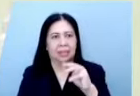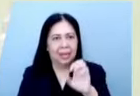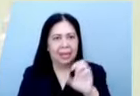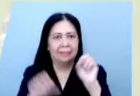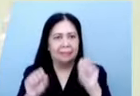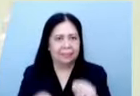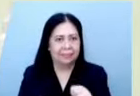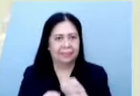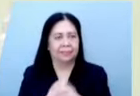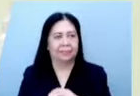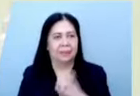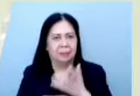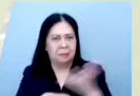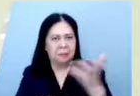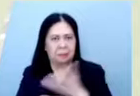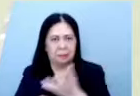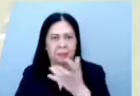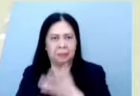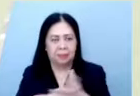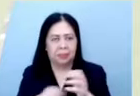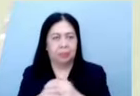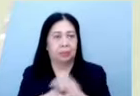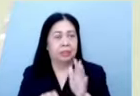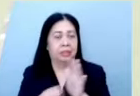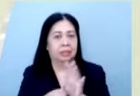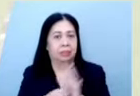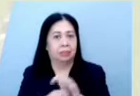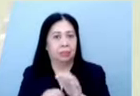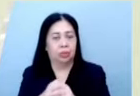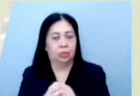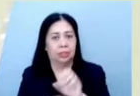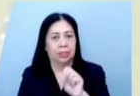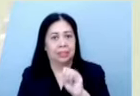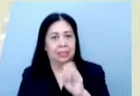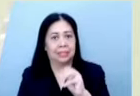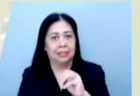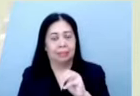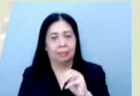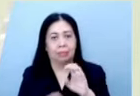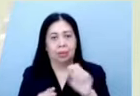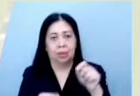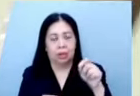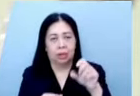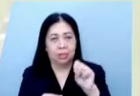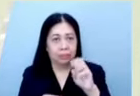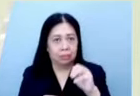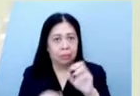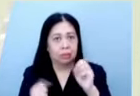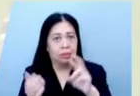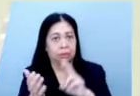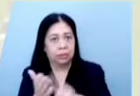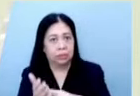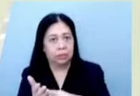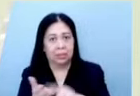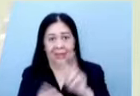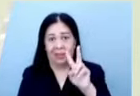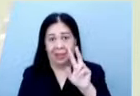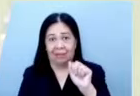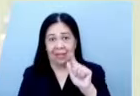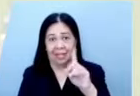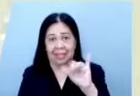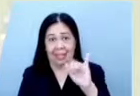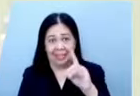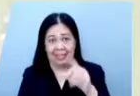sa mga, for example na lang, sa SIM card. Pag nag-i-register sa SIM card, di ba valid ID ang hinihingi po